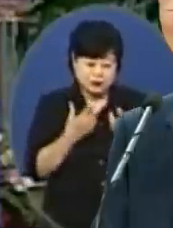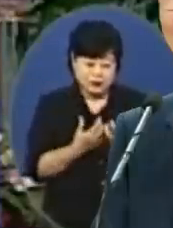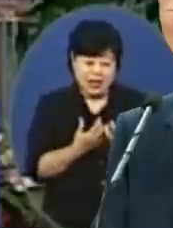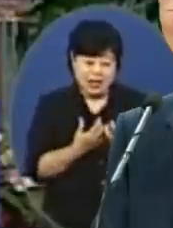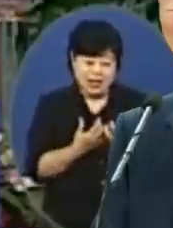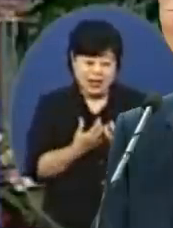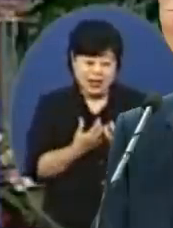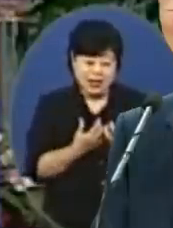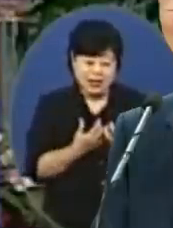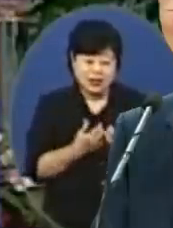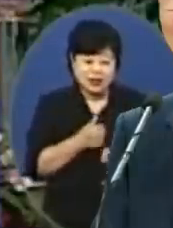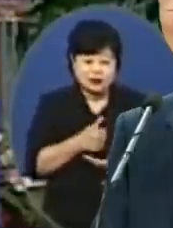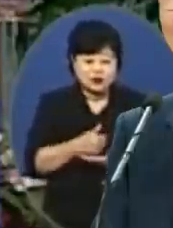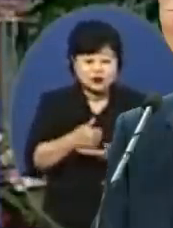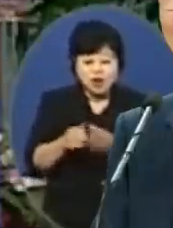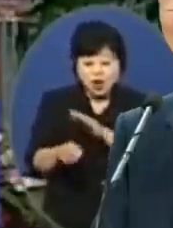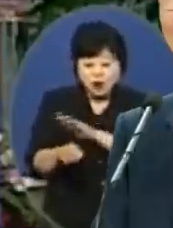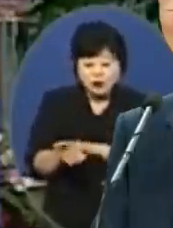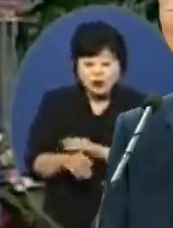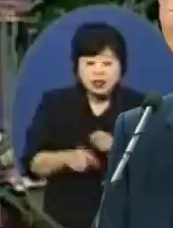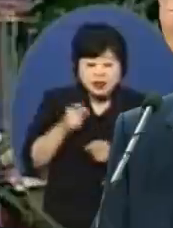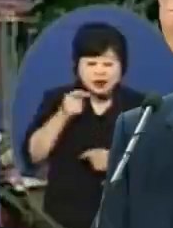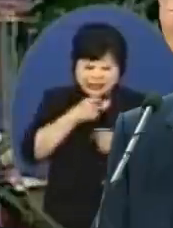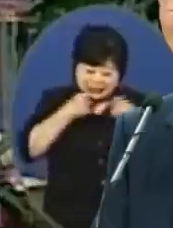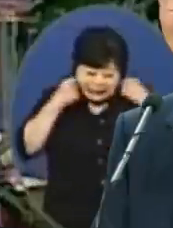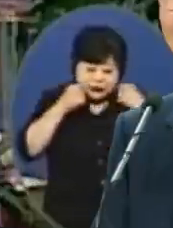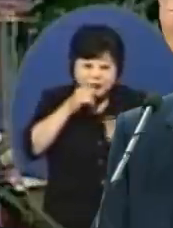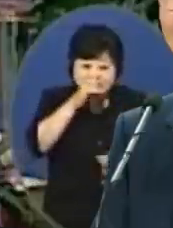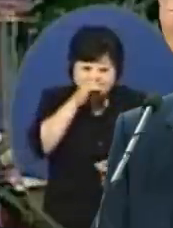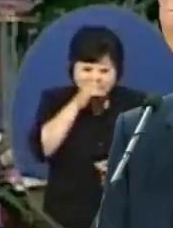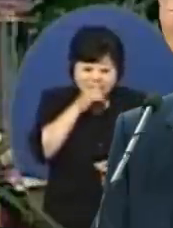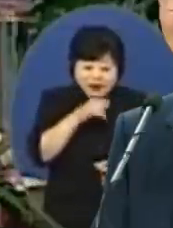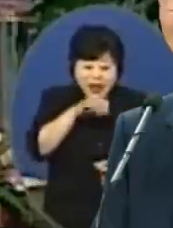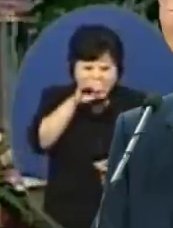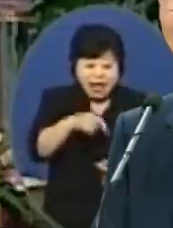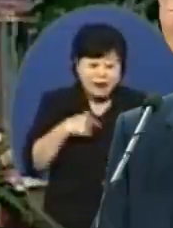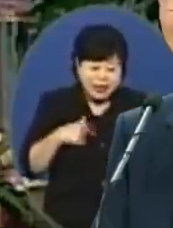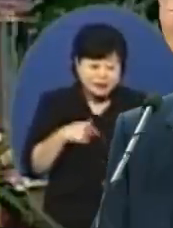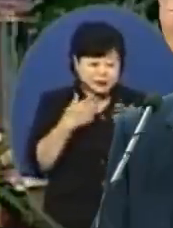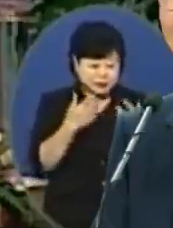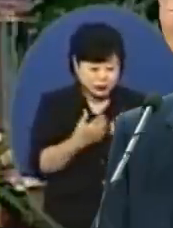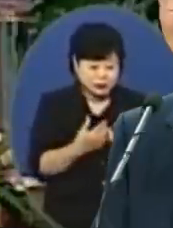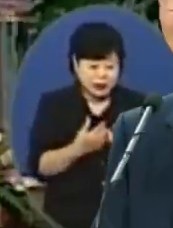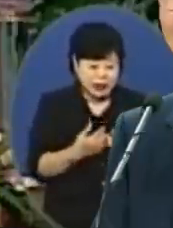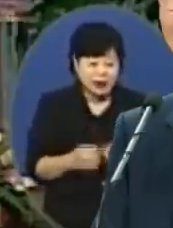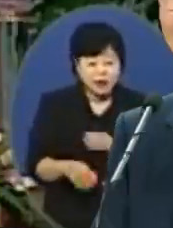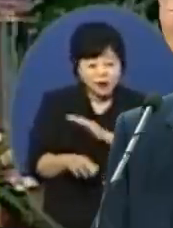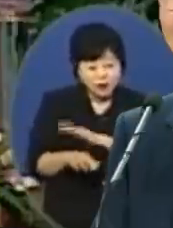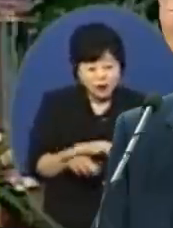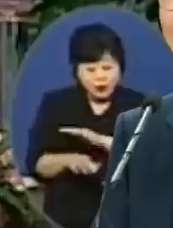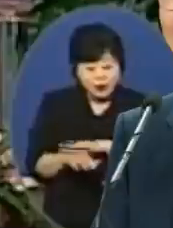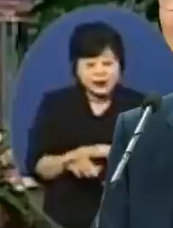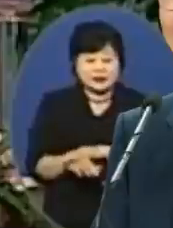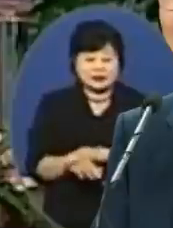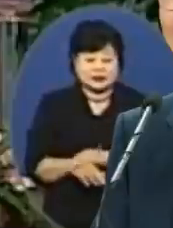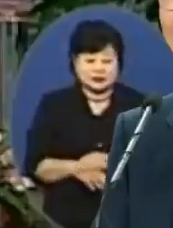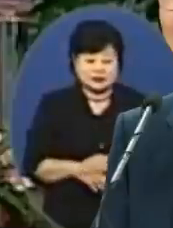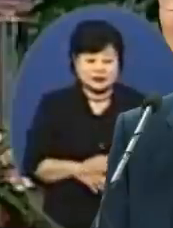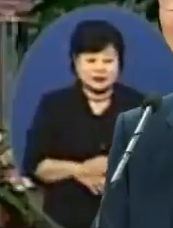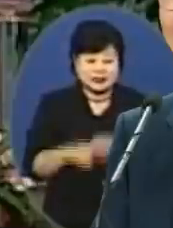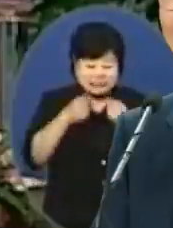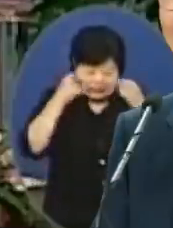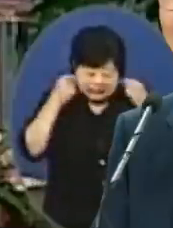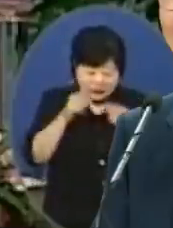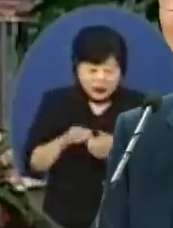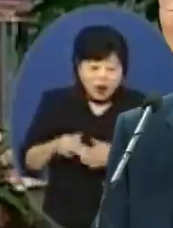충만하고 주의 오른쪽에는 영원한 즐거움이 있나이다. 앞에는 기쁨이 충만하고 그 오른편에는